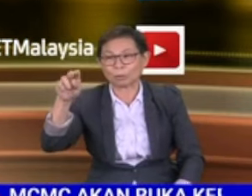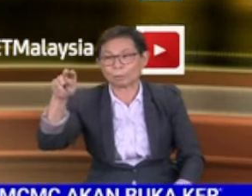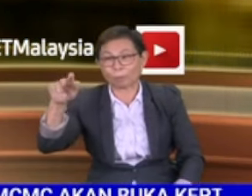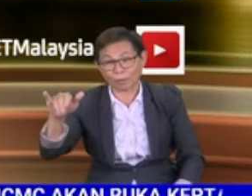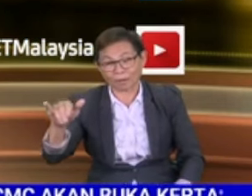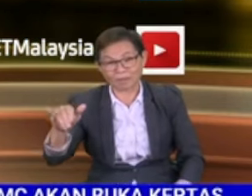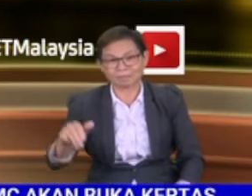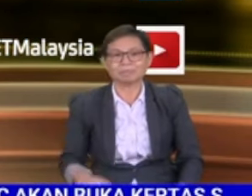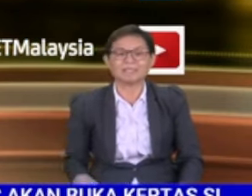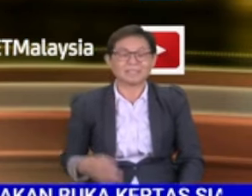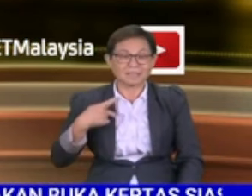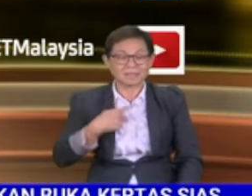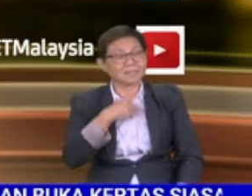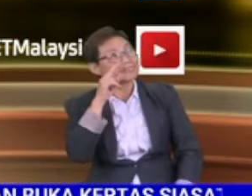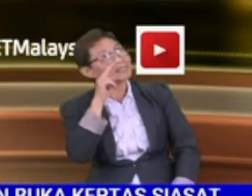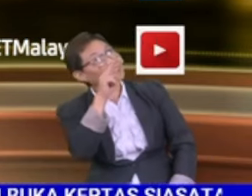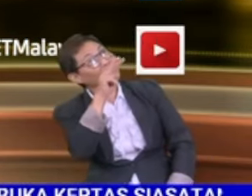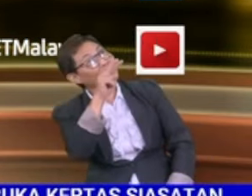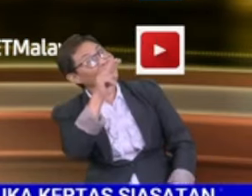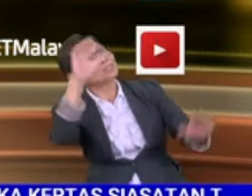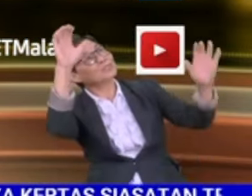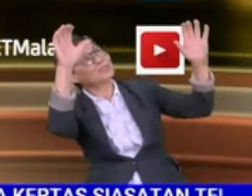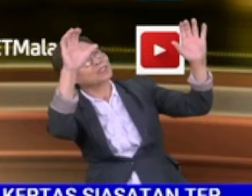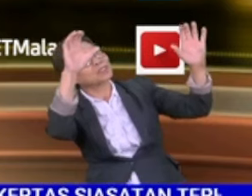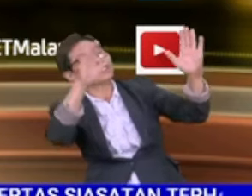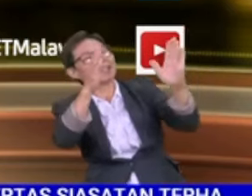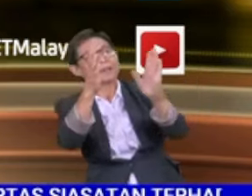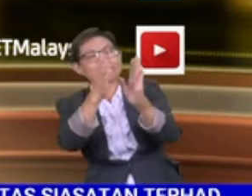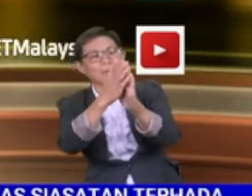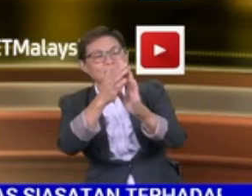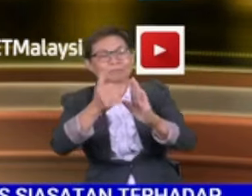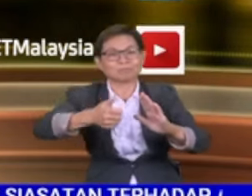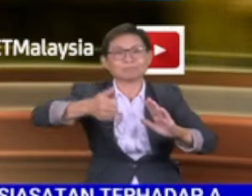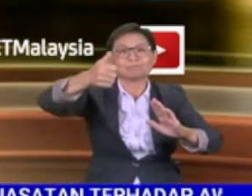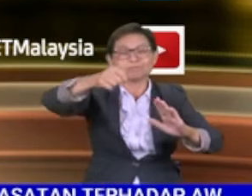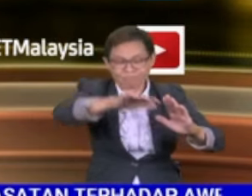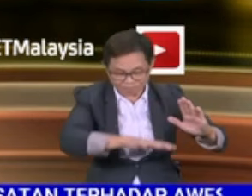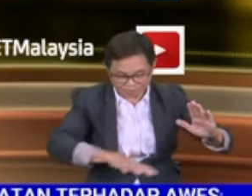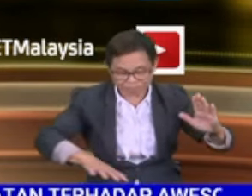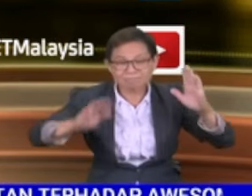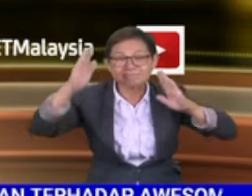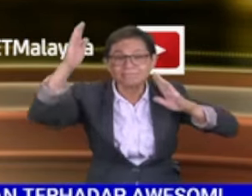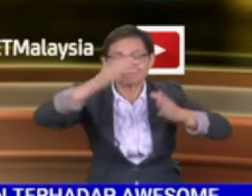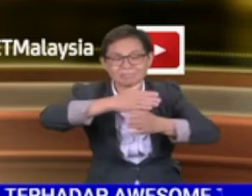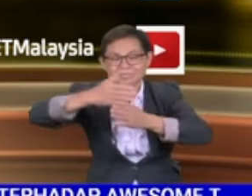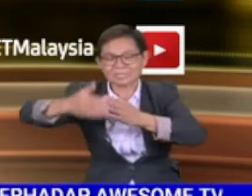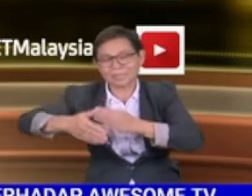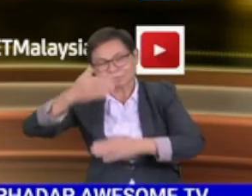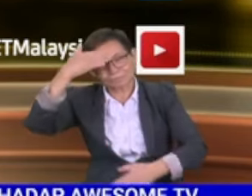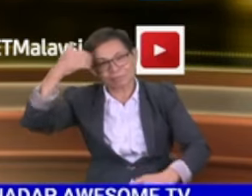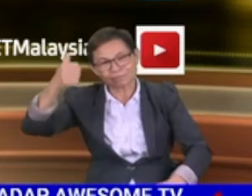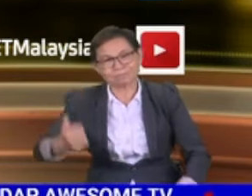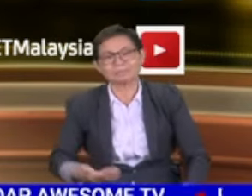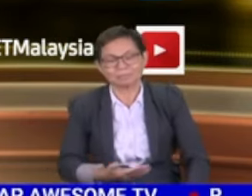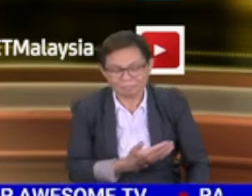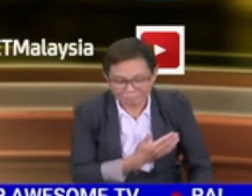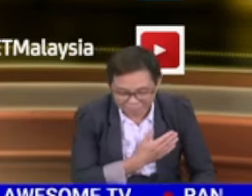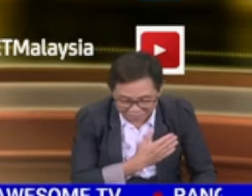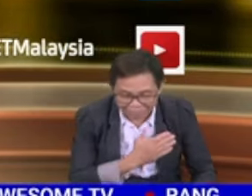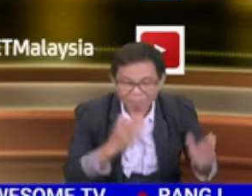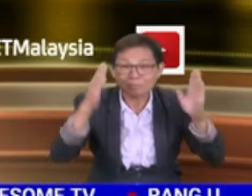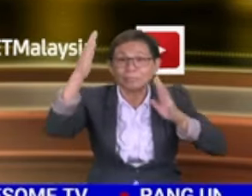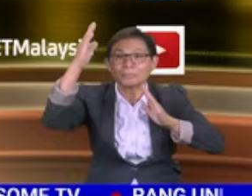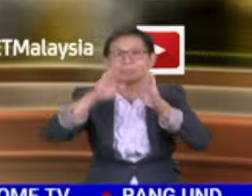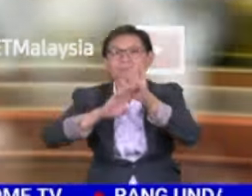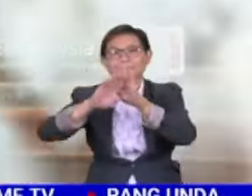www.met.gov.my. Sebelum berpisah, kita ikuti tinjauan cuaca bagi bandar-bandar utama di Malaysia. Sekian, Assalamualaikum dan Salam